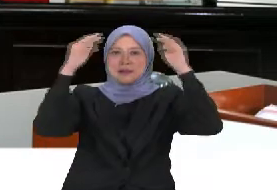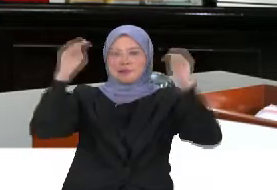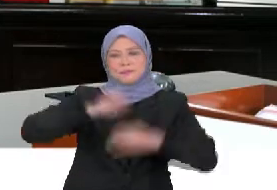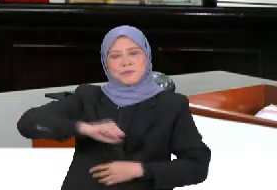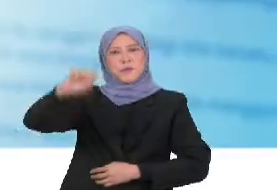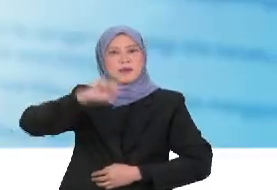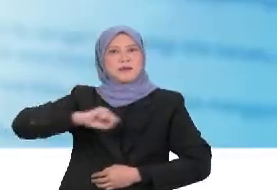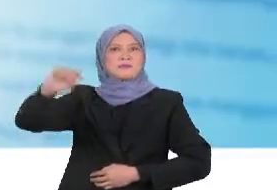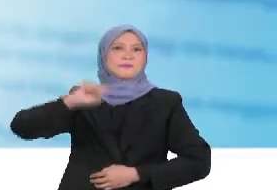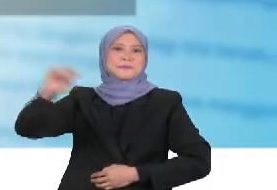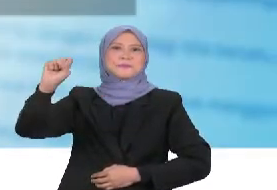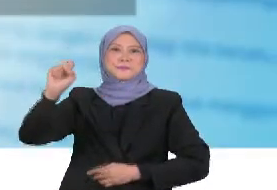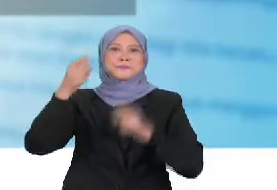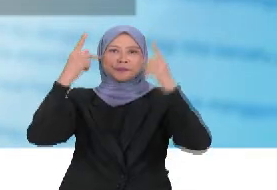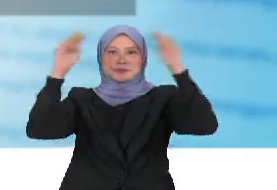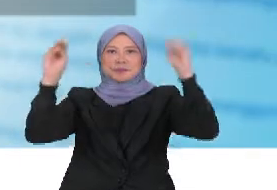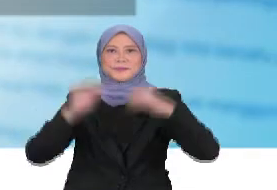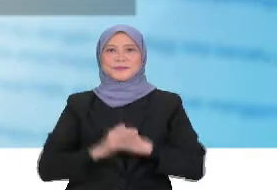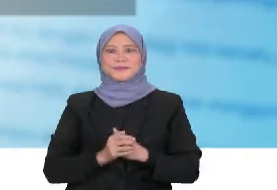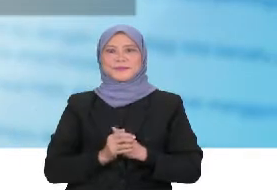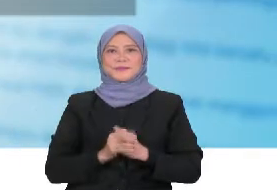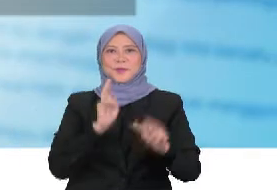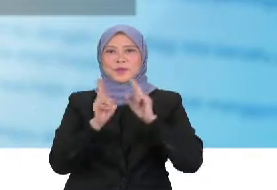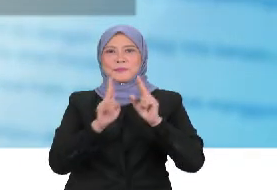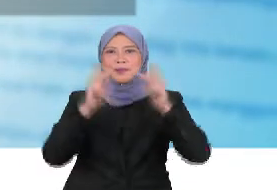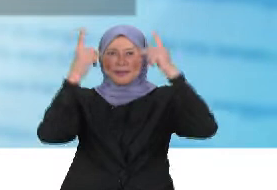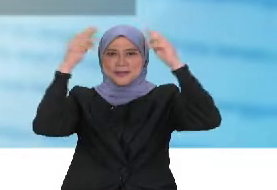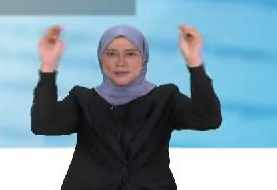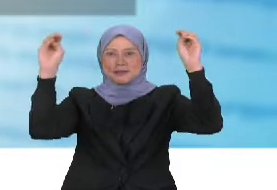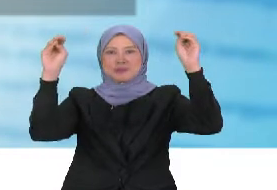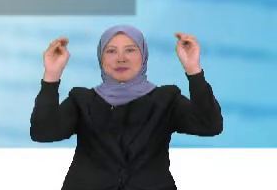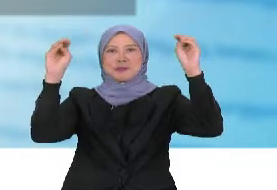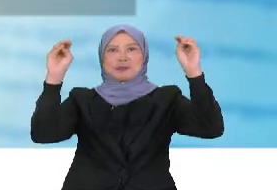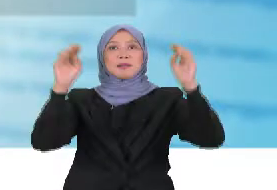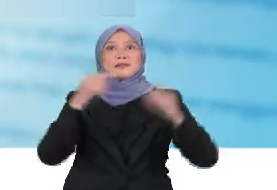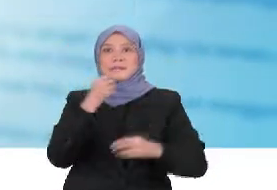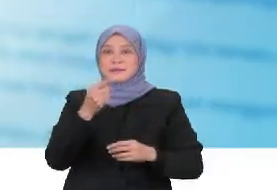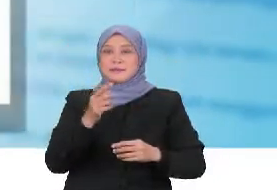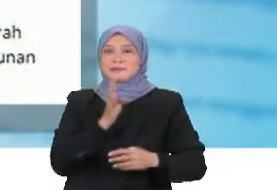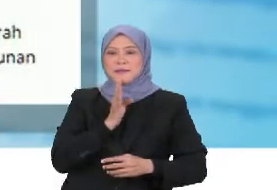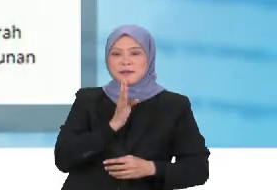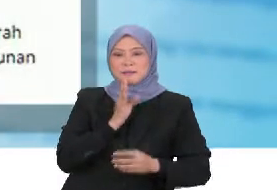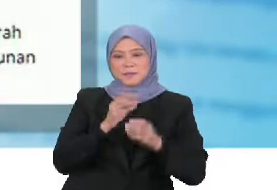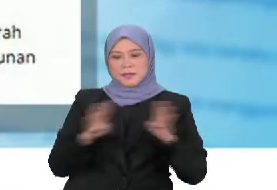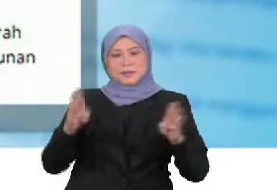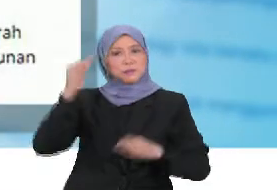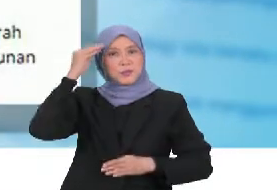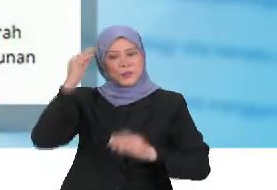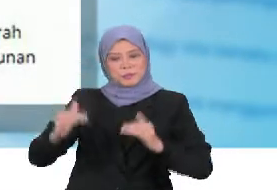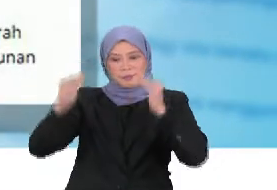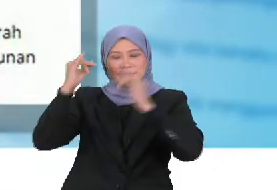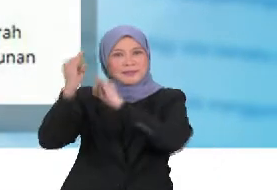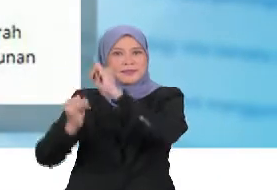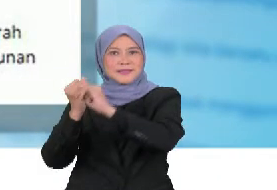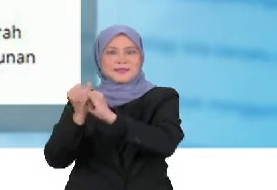Perdana Menteri kita. Ucapan pemimpin nombor satu negara dalam bahasa Melayu di peringkat antarabangsa